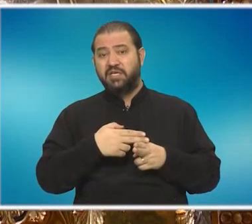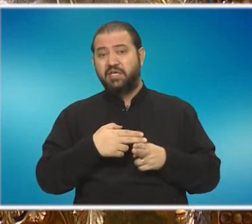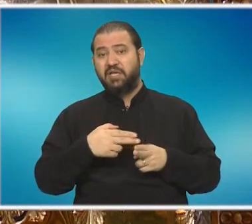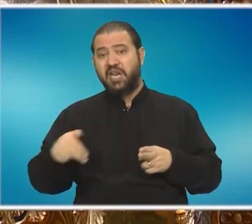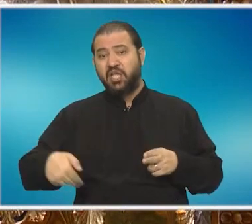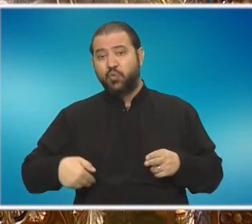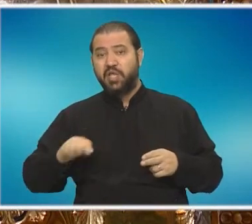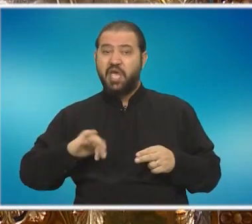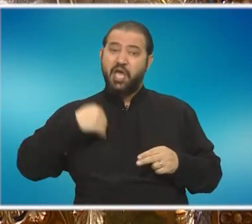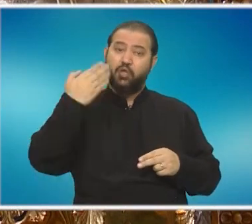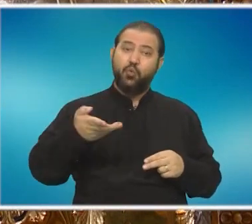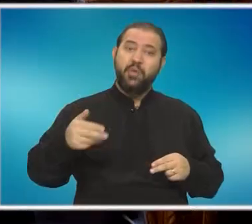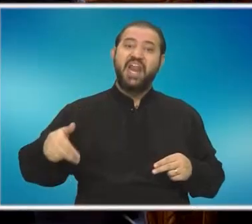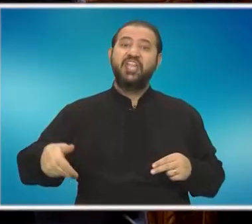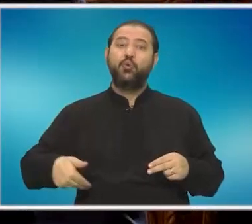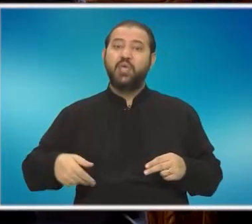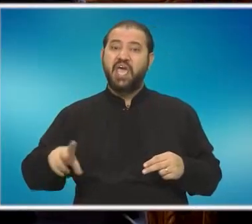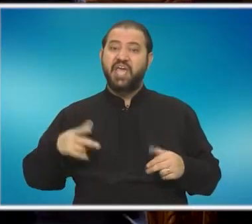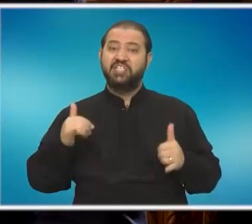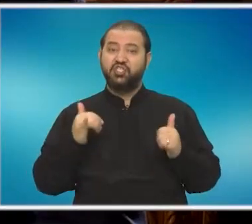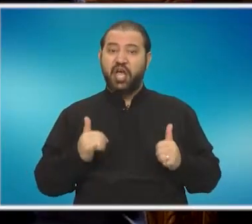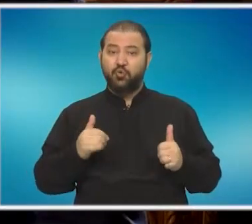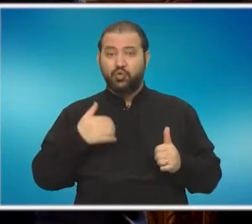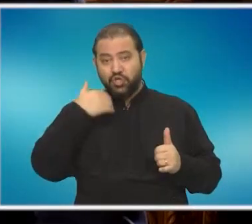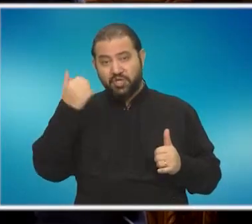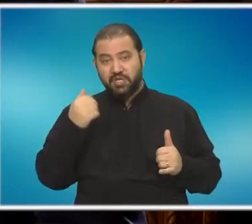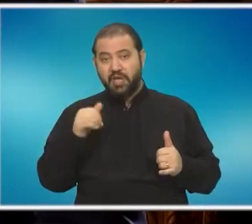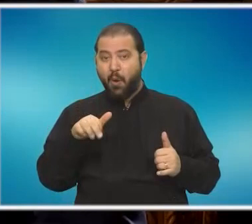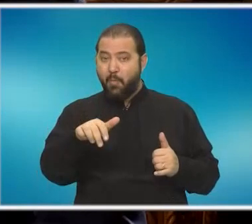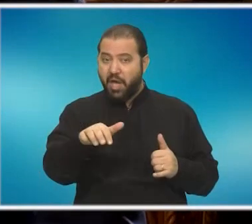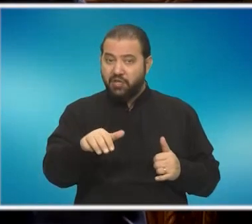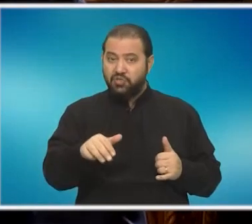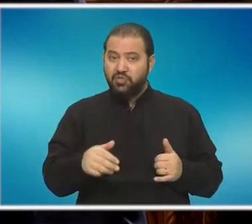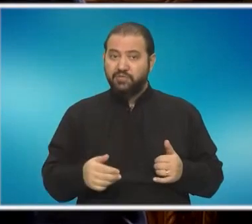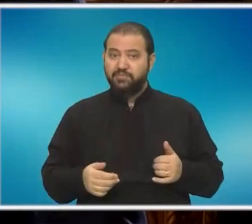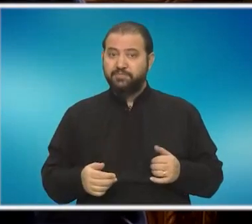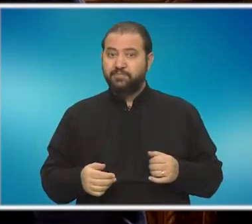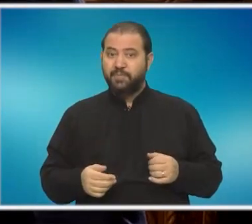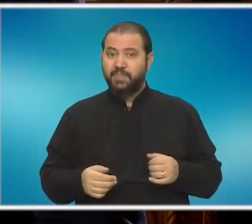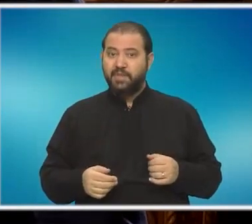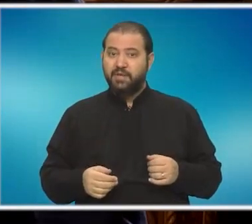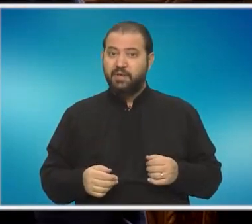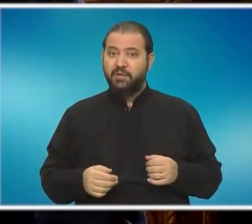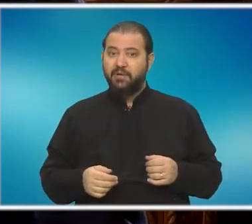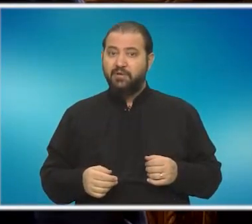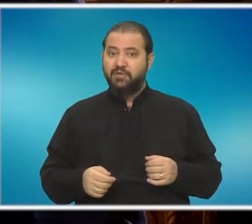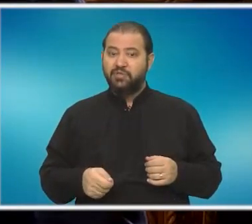și atunci când te duci și pansezi rănile unui